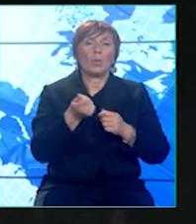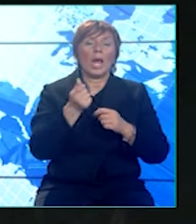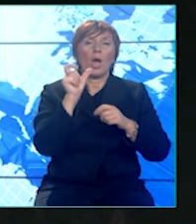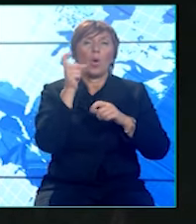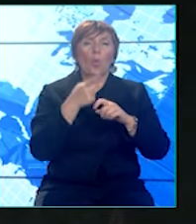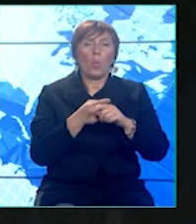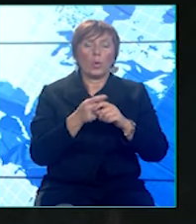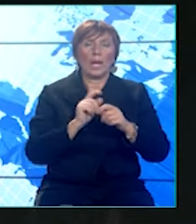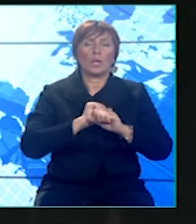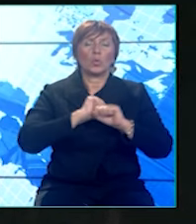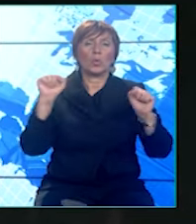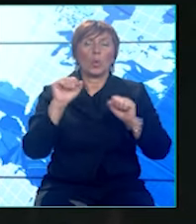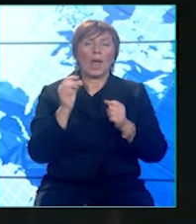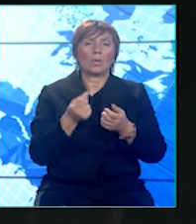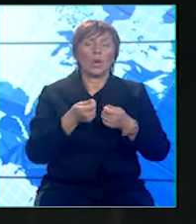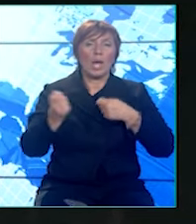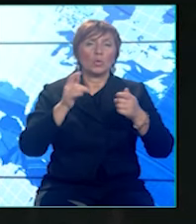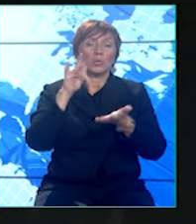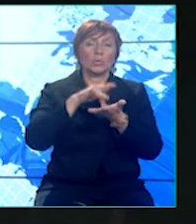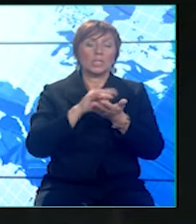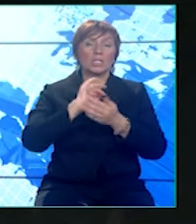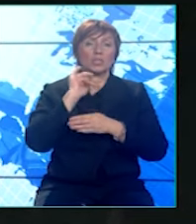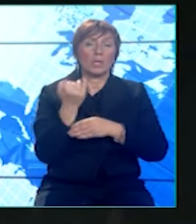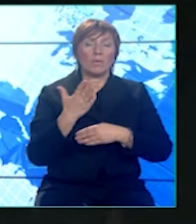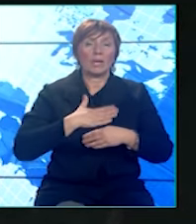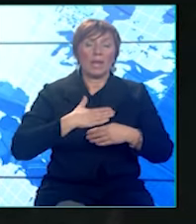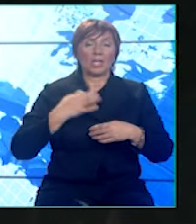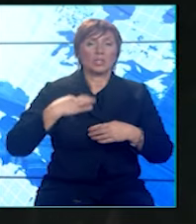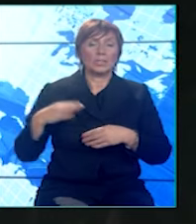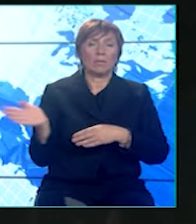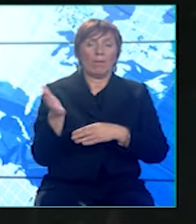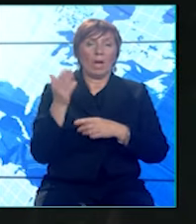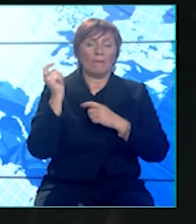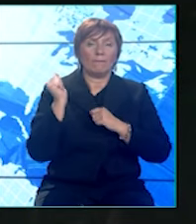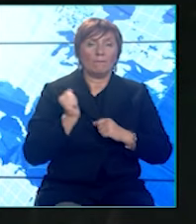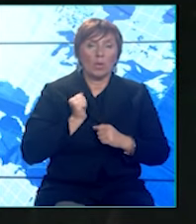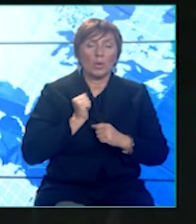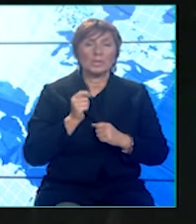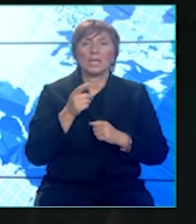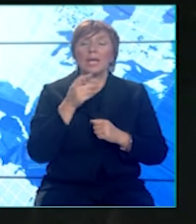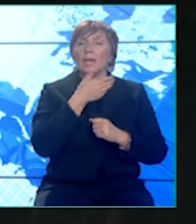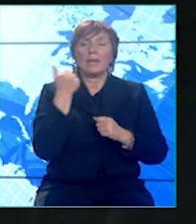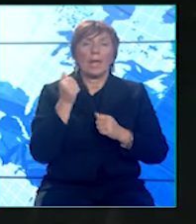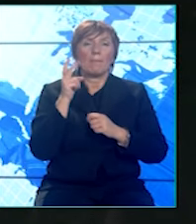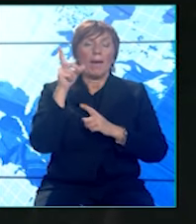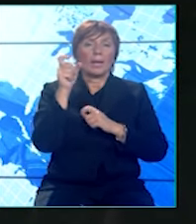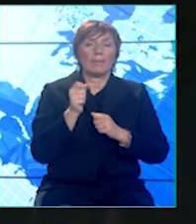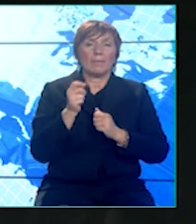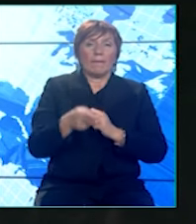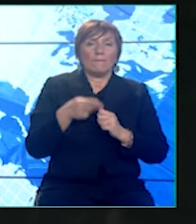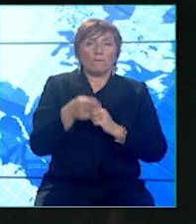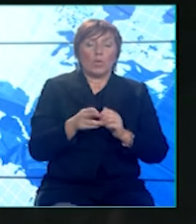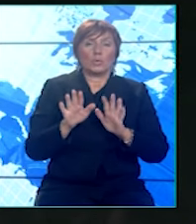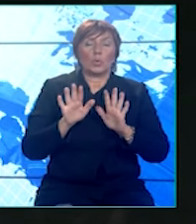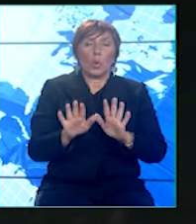raspoređivanju nuklearnog oružja u središtu Evrope, regrutiranju naših sinova. Izgleda da proratni voz nema kočnica, a njegov